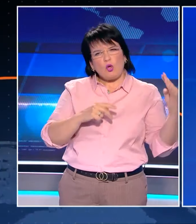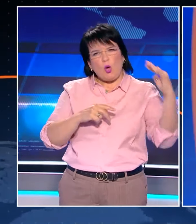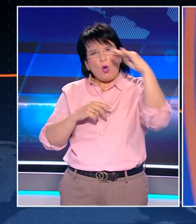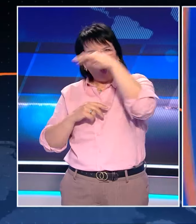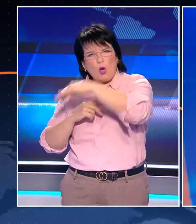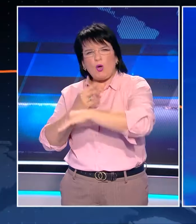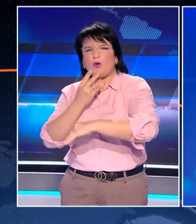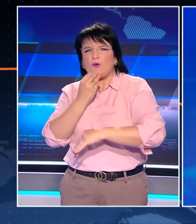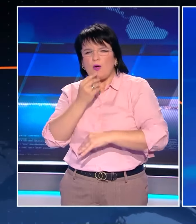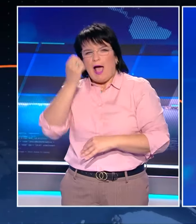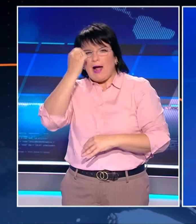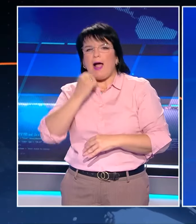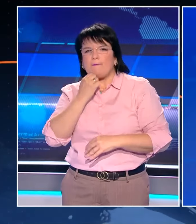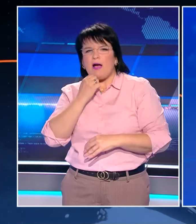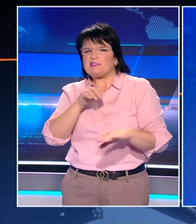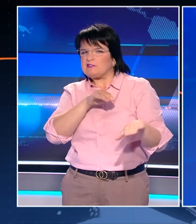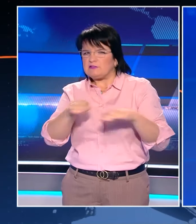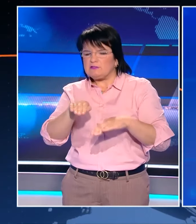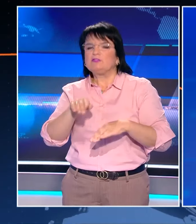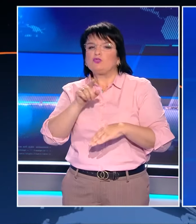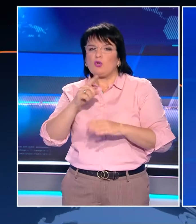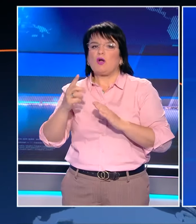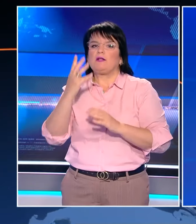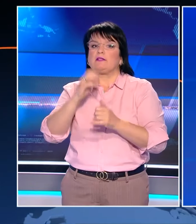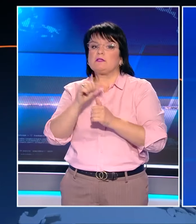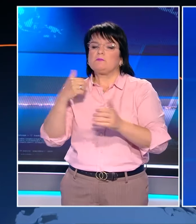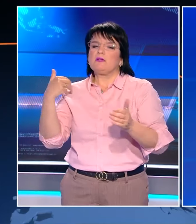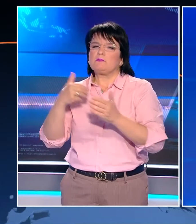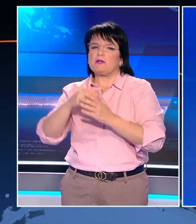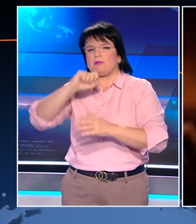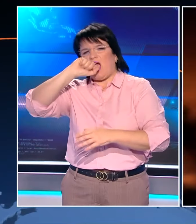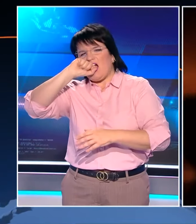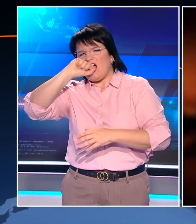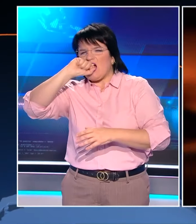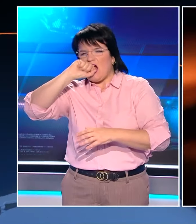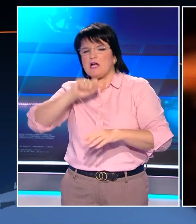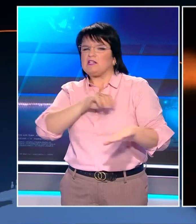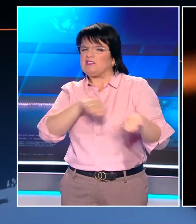Τελαβίβ από τη Χαμάς για πρώτη φορά εδώ και 4 μήνες.